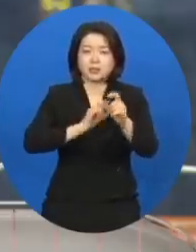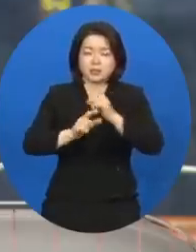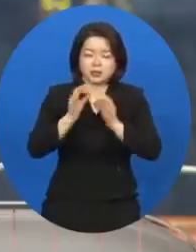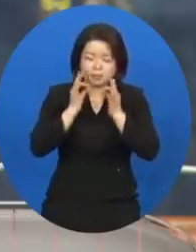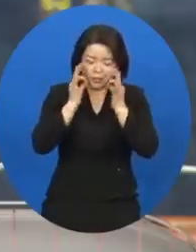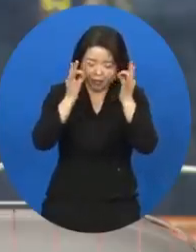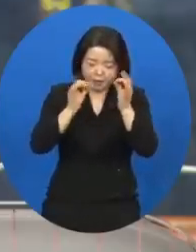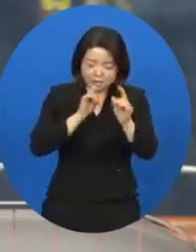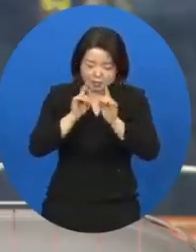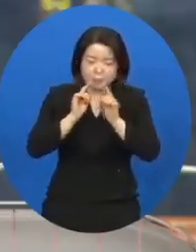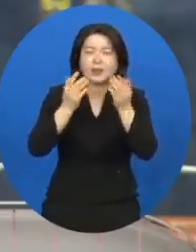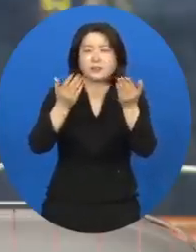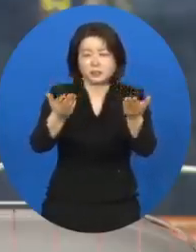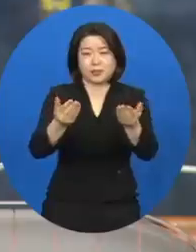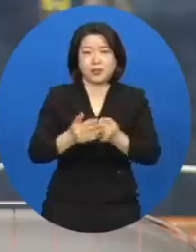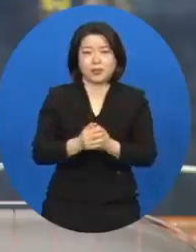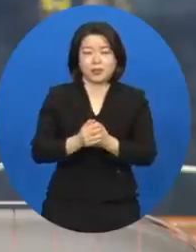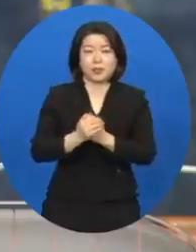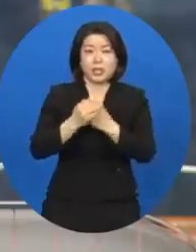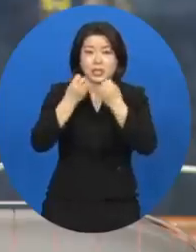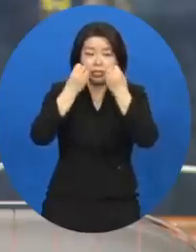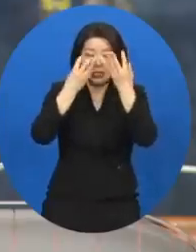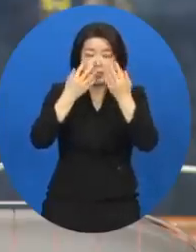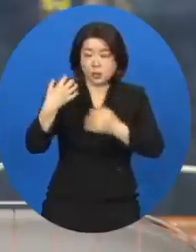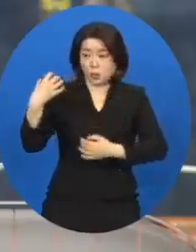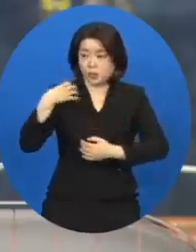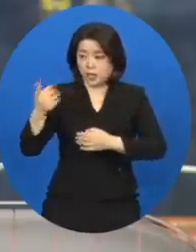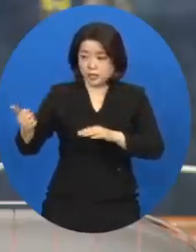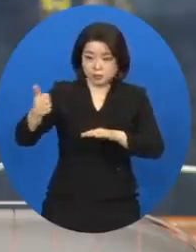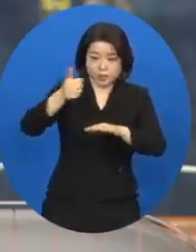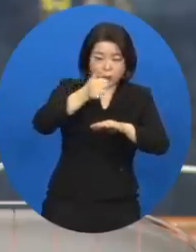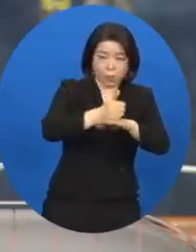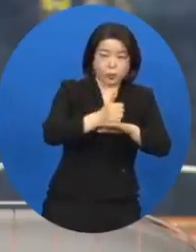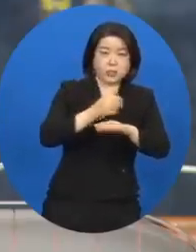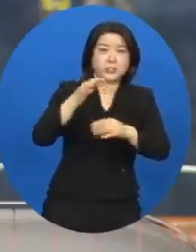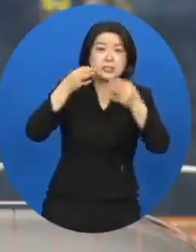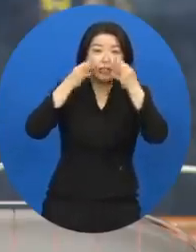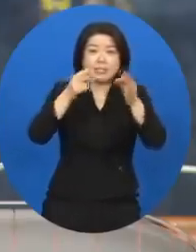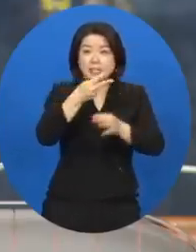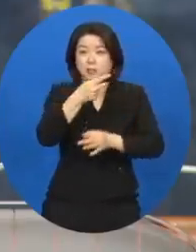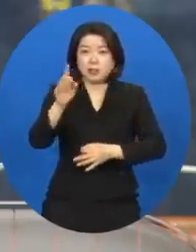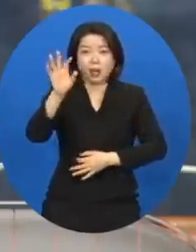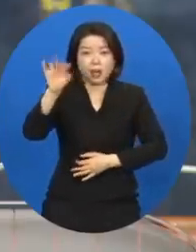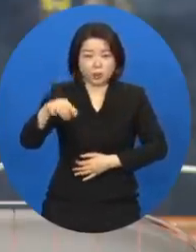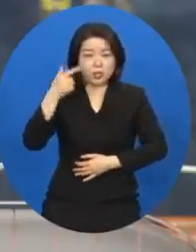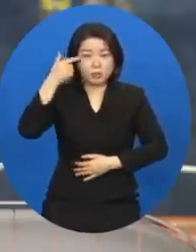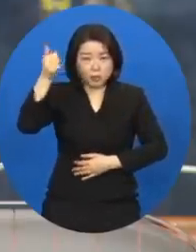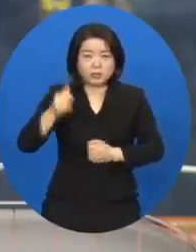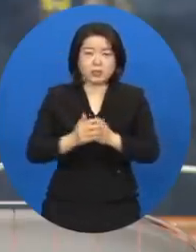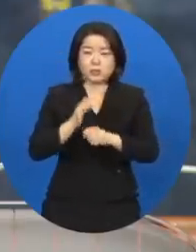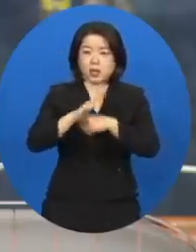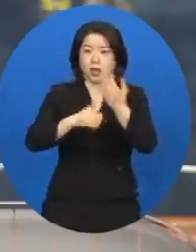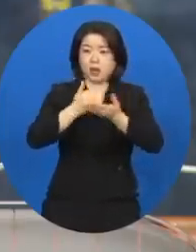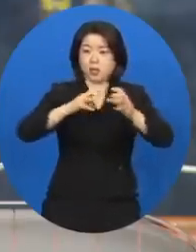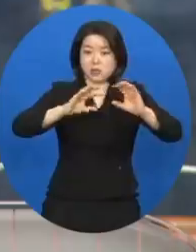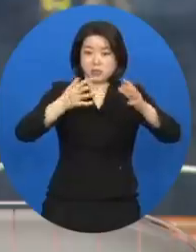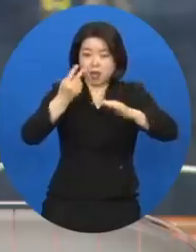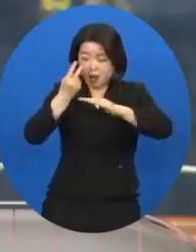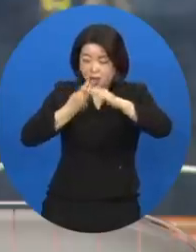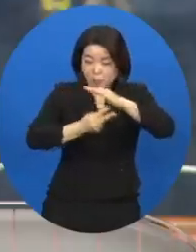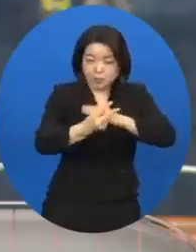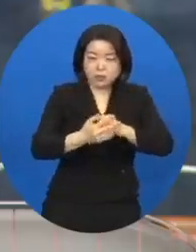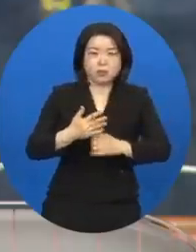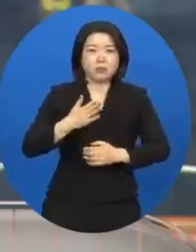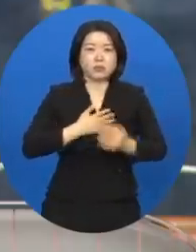거예요. 근데 새로 담임으로 오시는 김다희 목사님, 하나님의 나라를 위한 비전이 저보다 훨씬